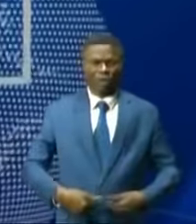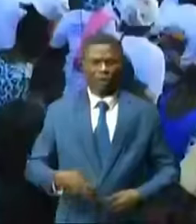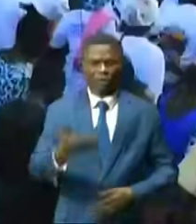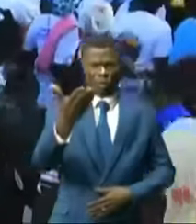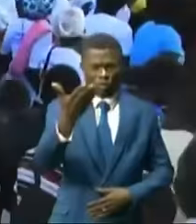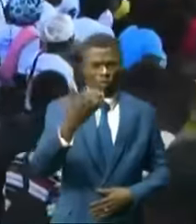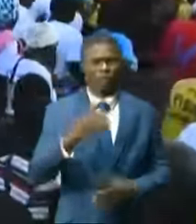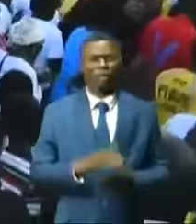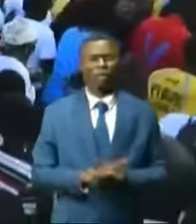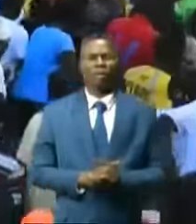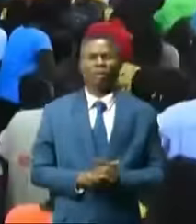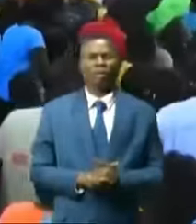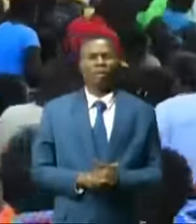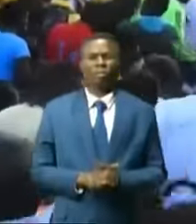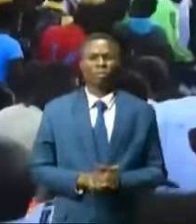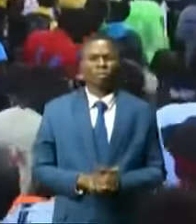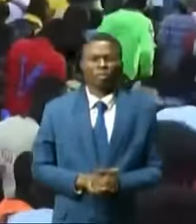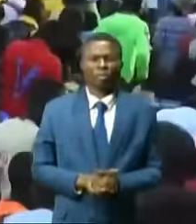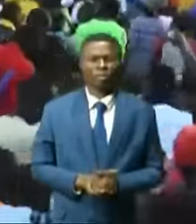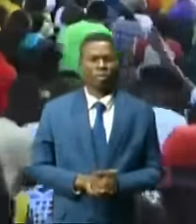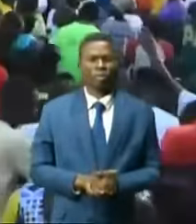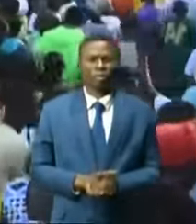Matundu.